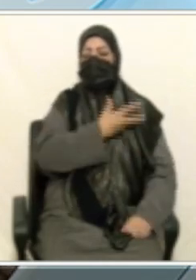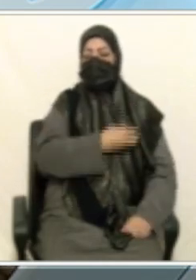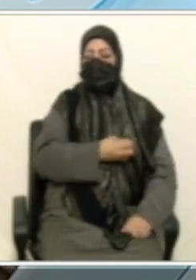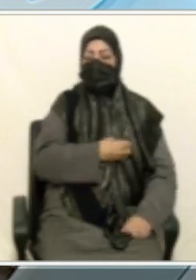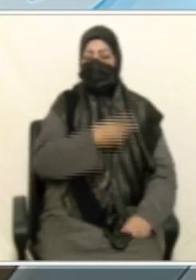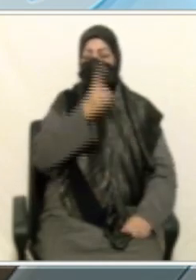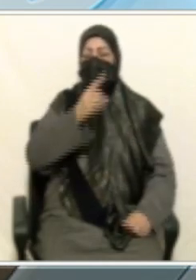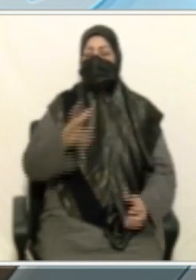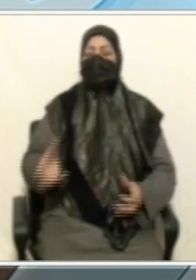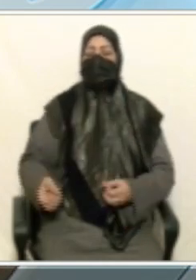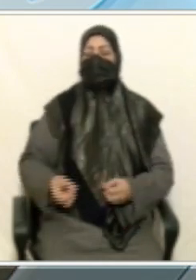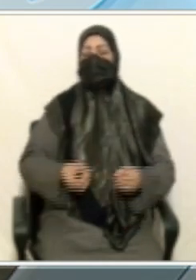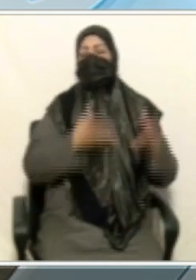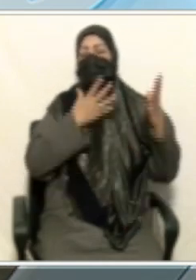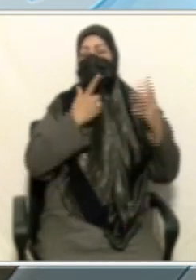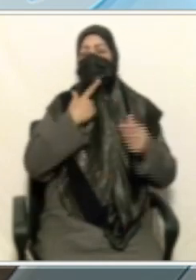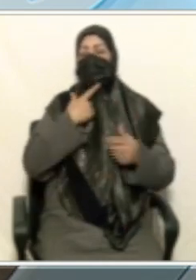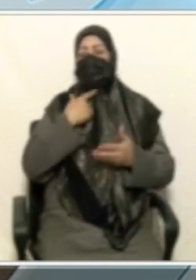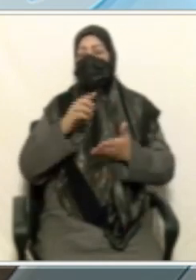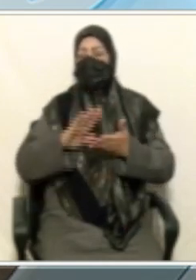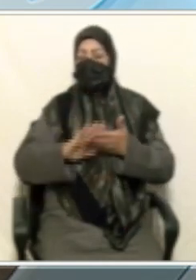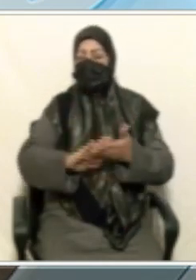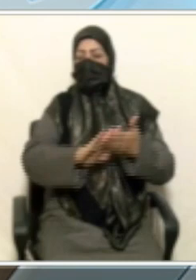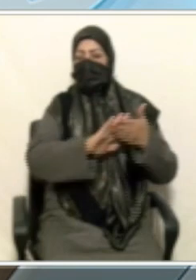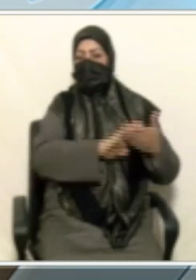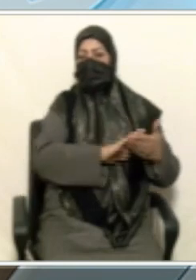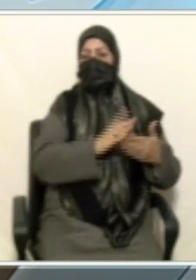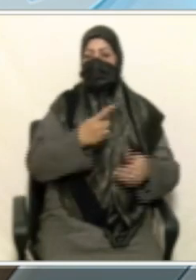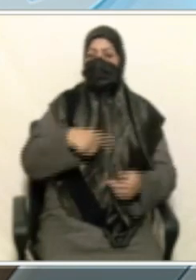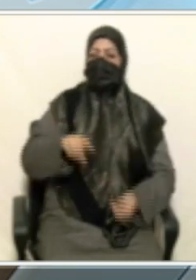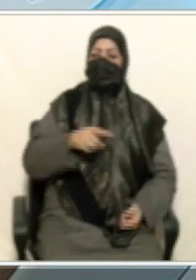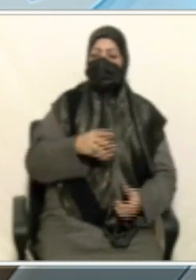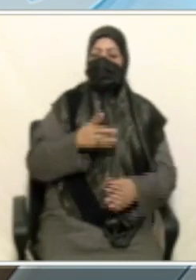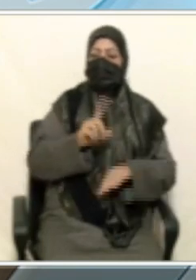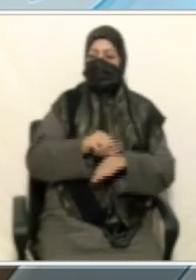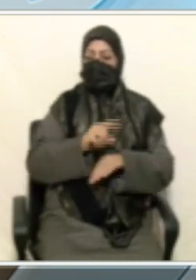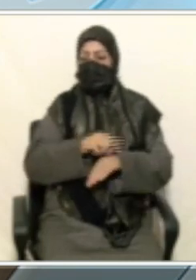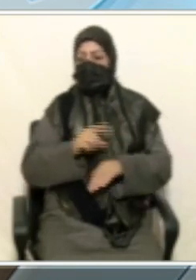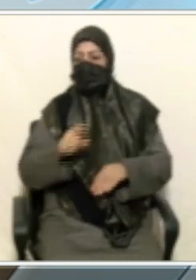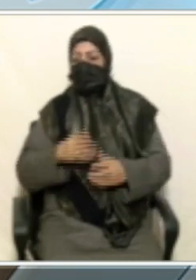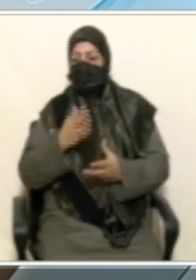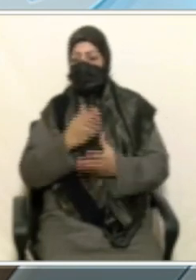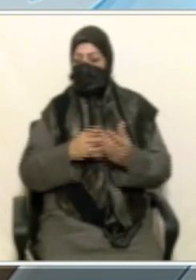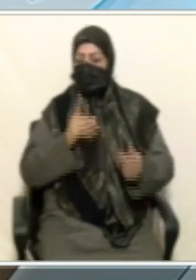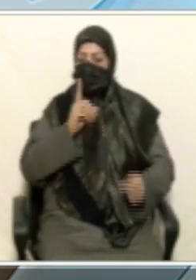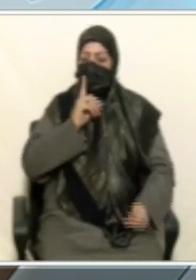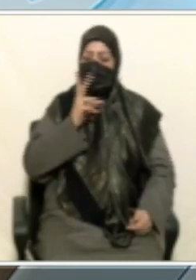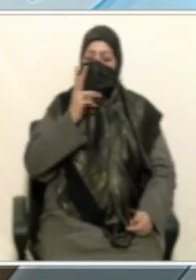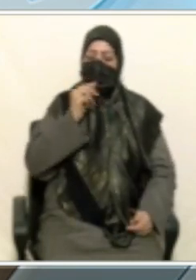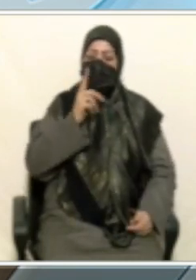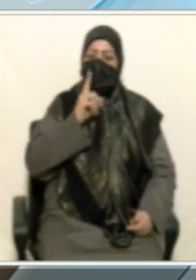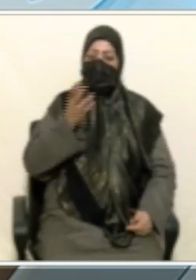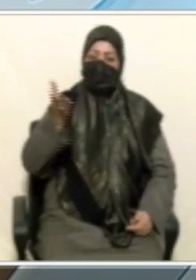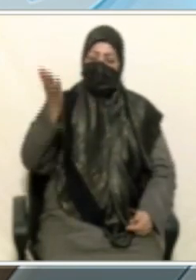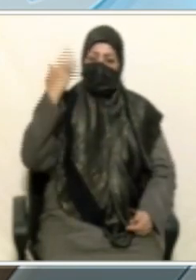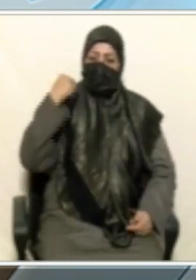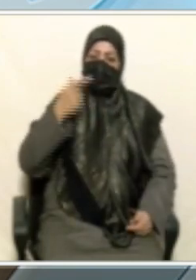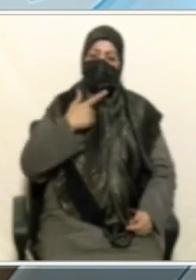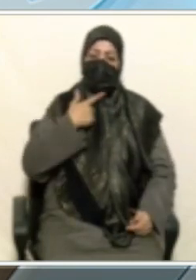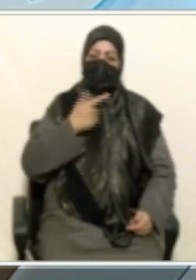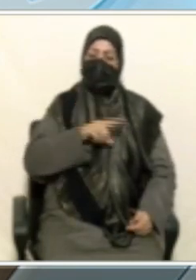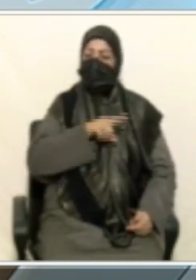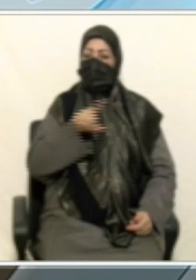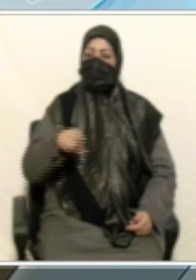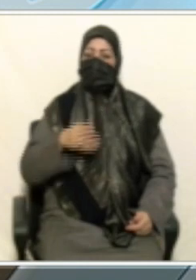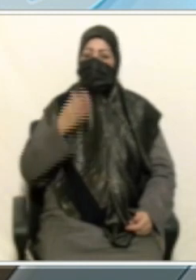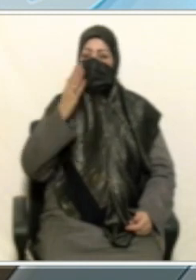الدنيا؟ يعني من البر أن تحسن إلى من يحبه والدك أو أمك في حياتهما، يحبان فلانا فأحسن